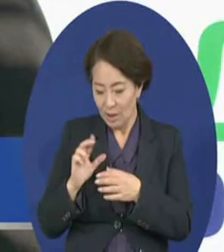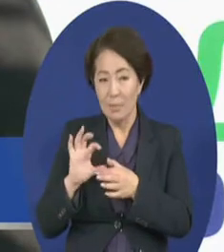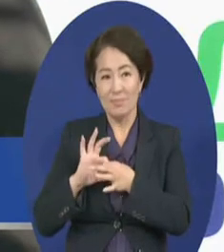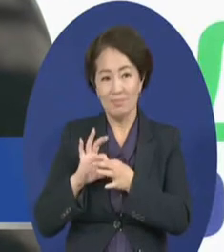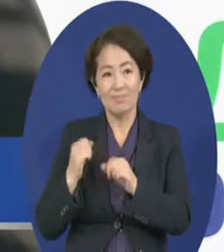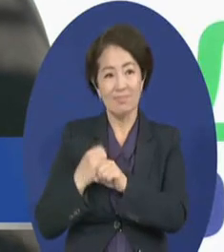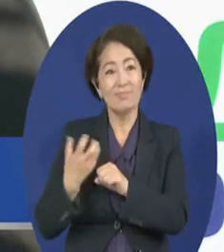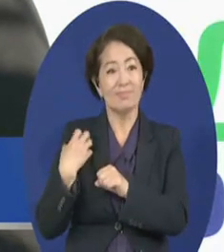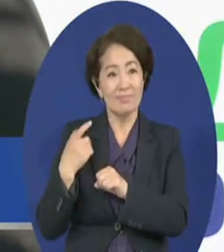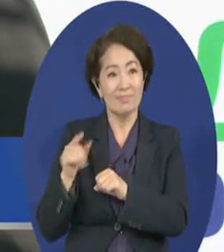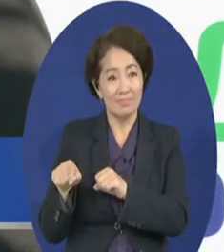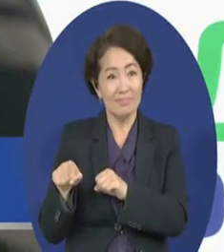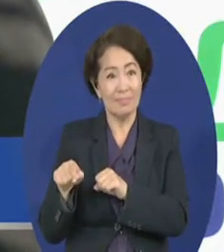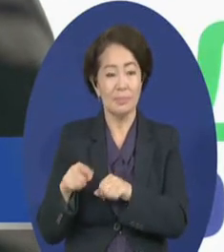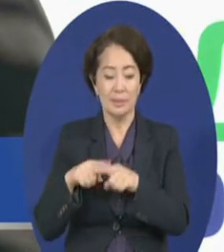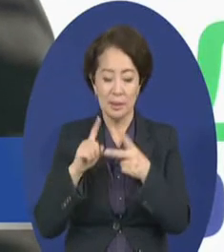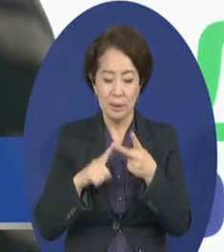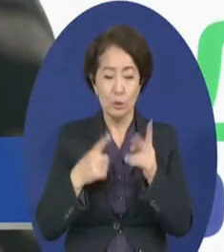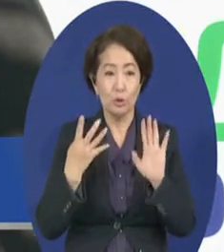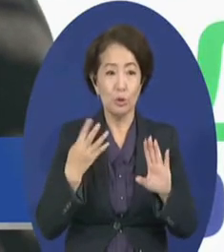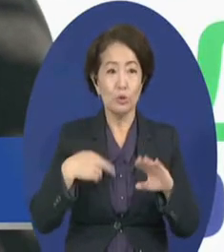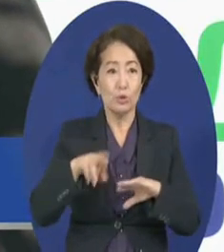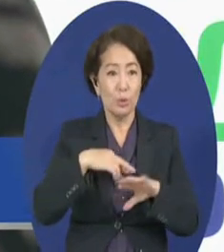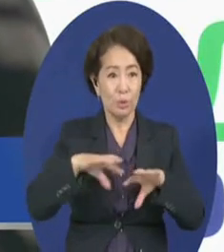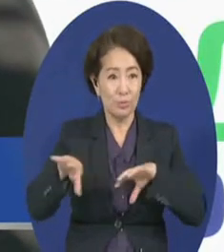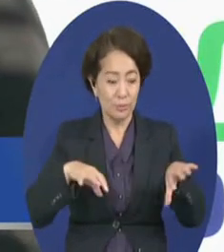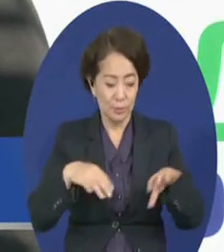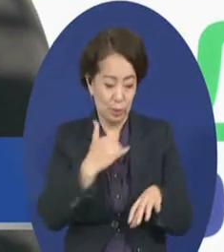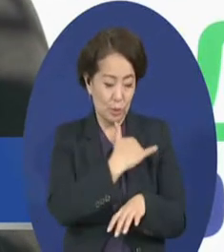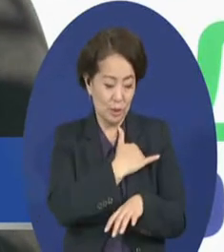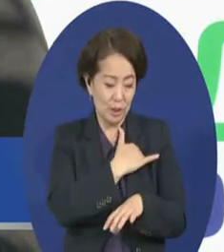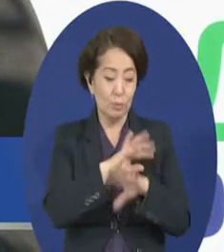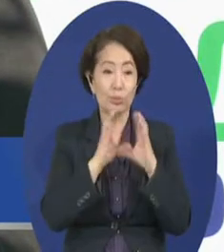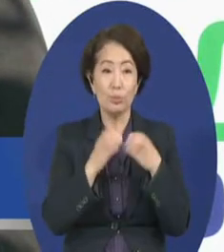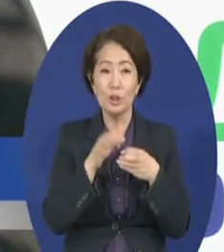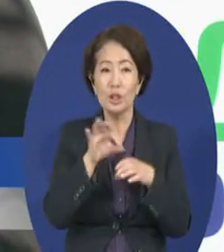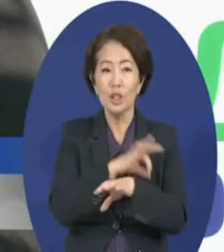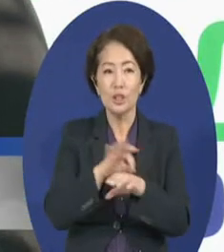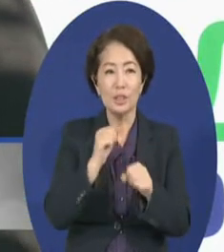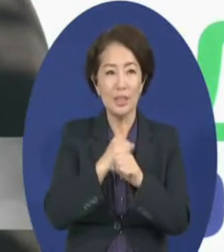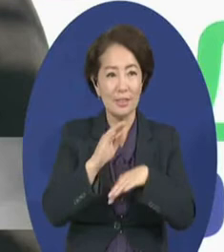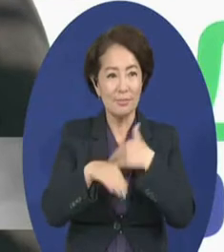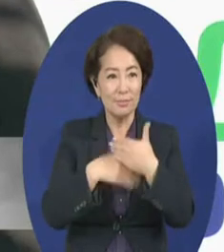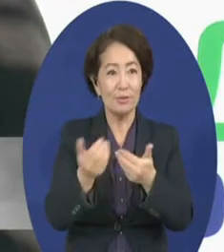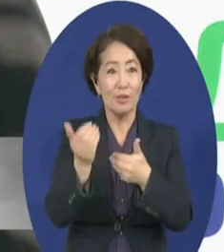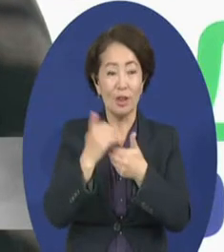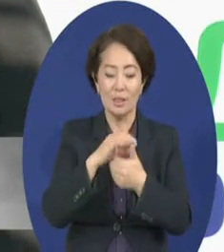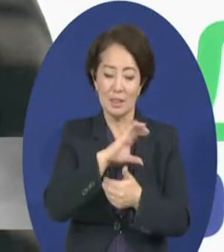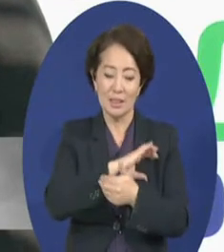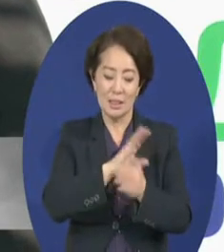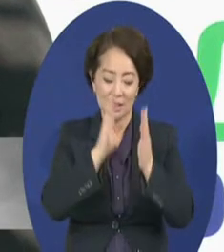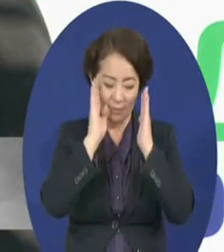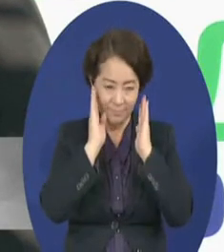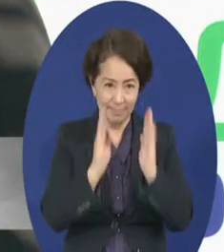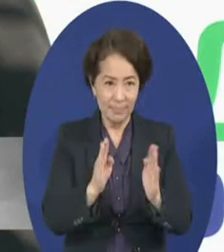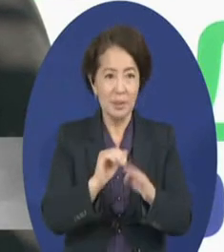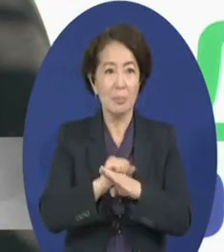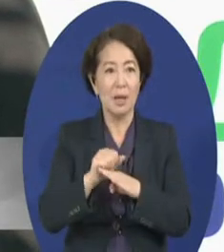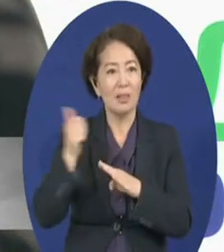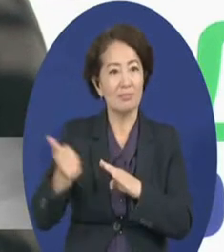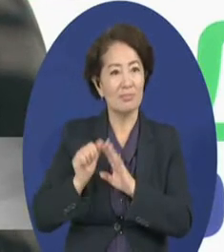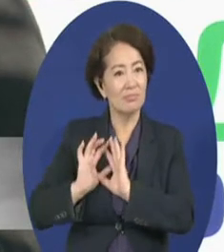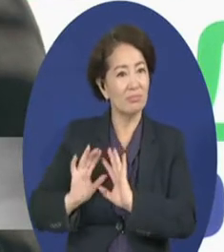бүрдгэлтэй байгаа. Мөн дээрээс нь 9 дүүргийн одоо удирдлагууд бас энэ төсөл арга хэмжээнд оролцоход сэтгэл санаа шулуудаад одоо бэлэн